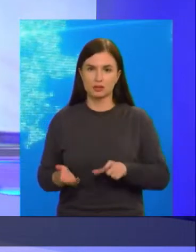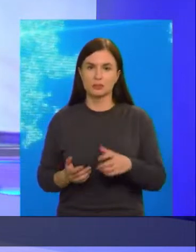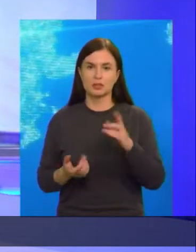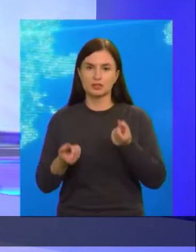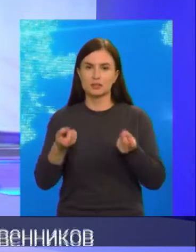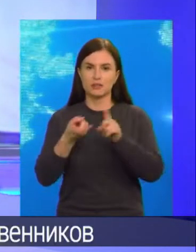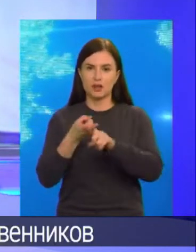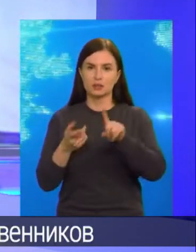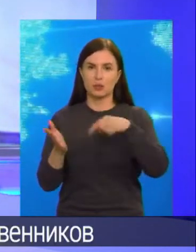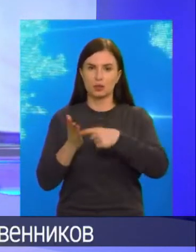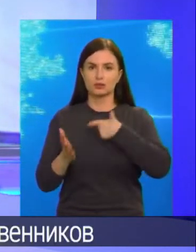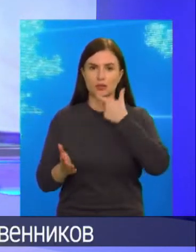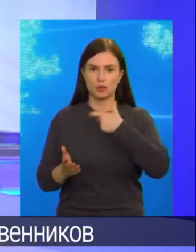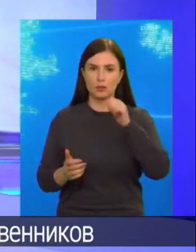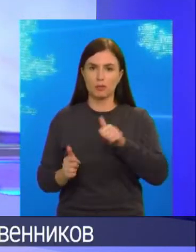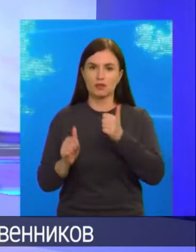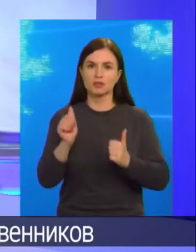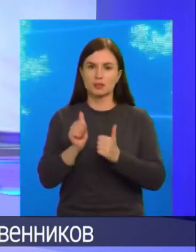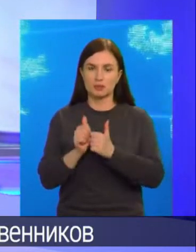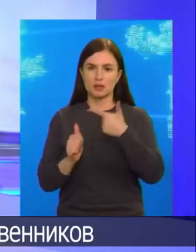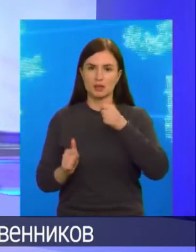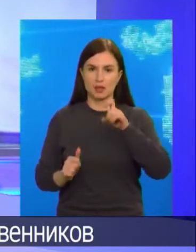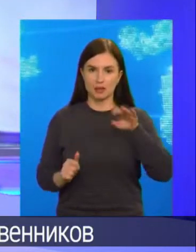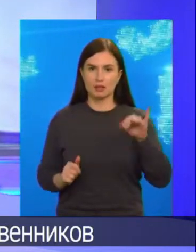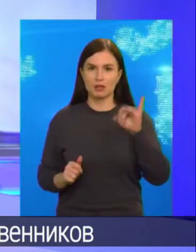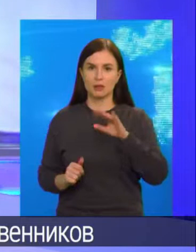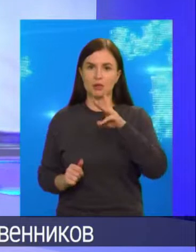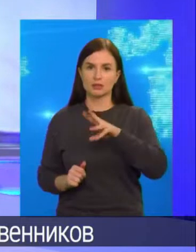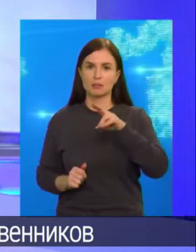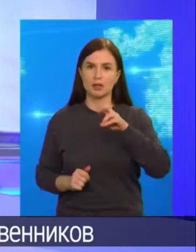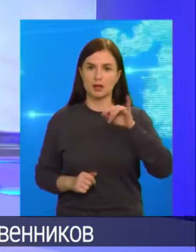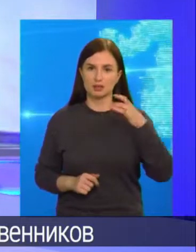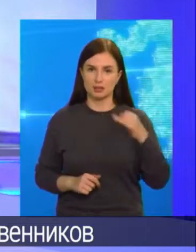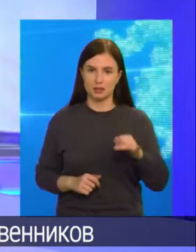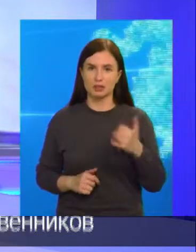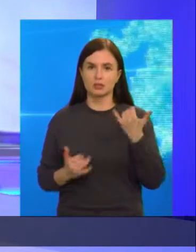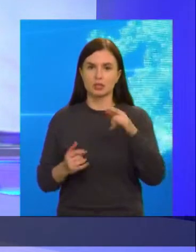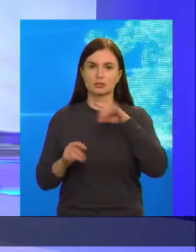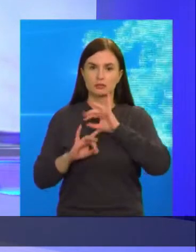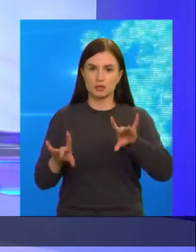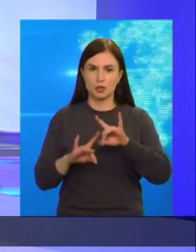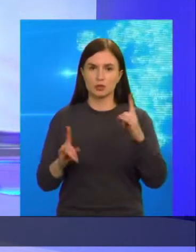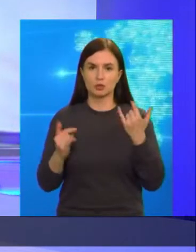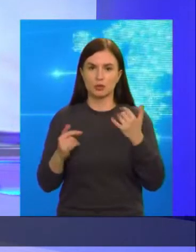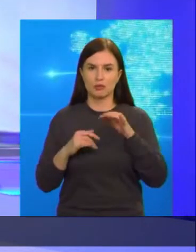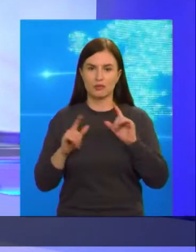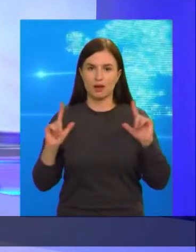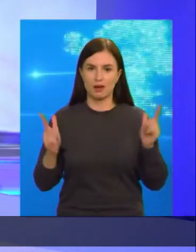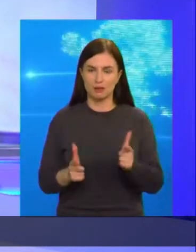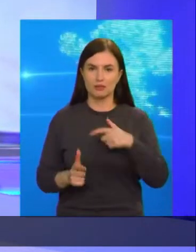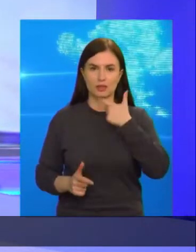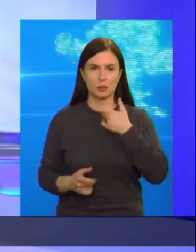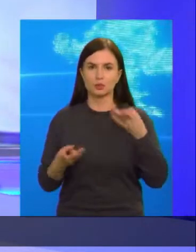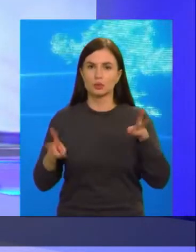города Оружейников вышли первый зам Ирина Гехт и глава города Максим Пекарский. Кстати, он отметил, что сейчас введение карантина в Златоусте не